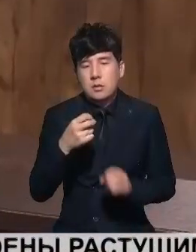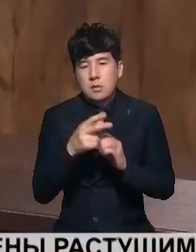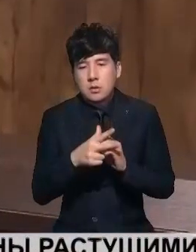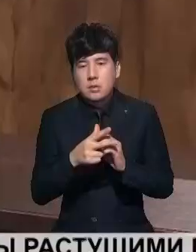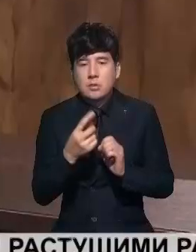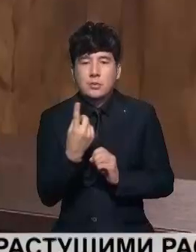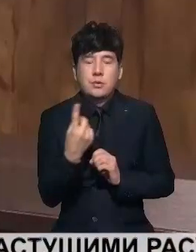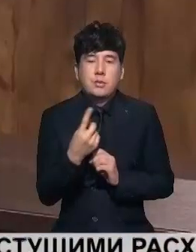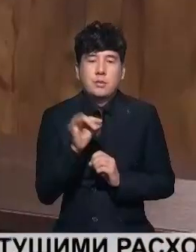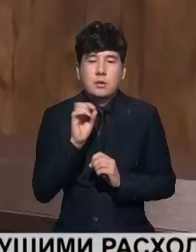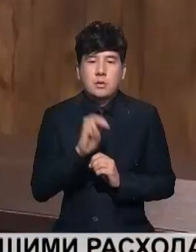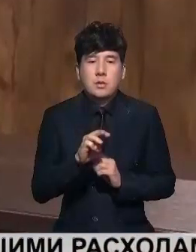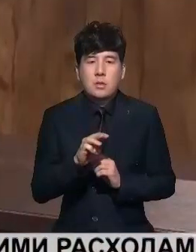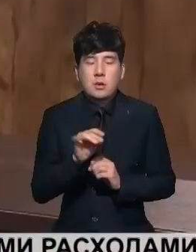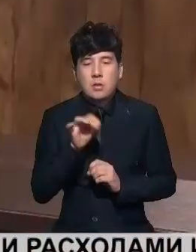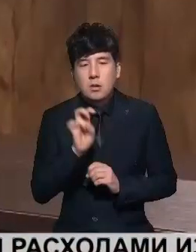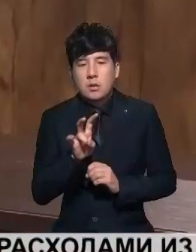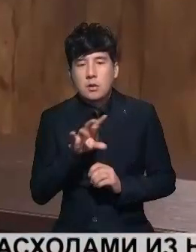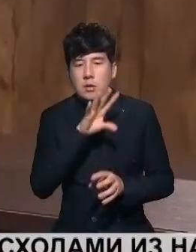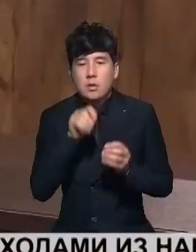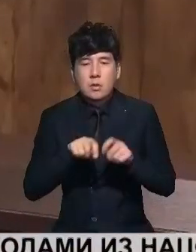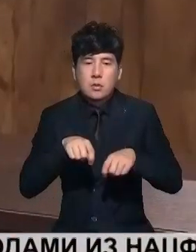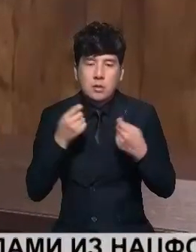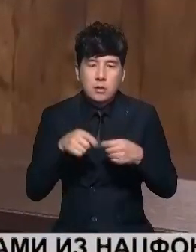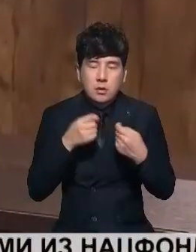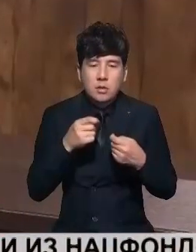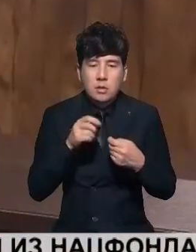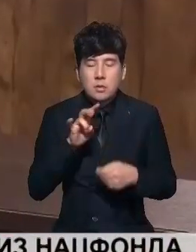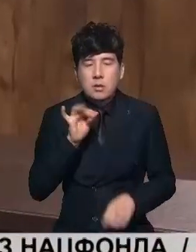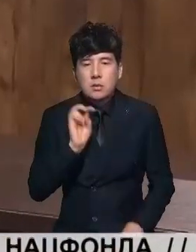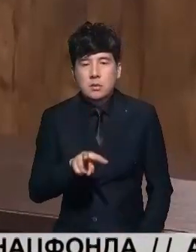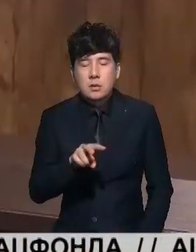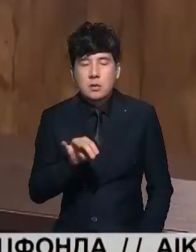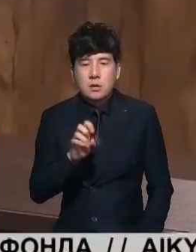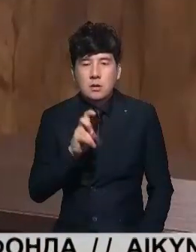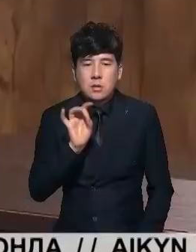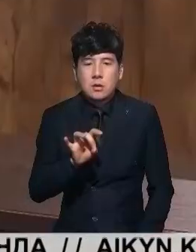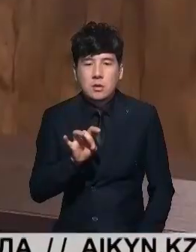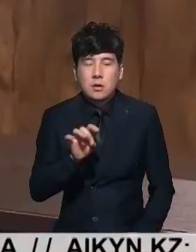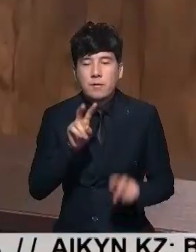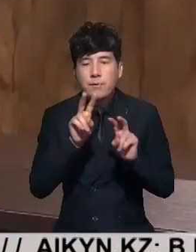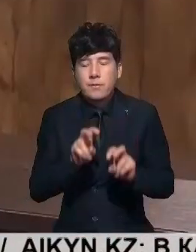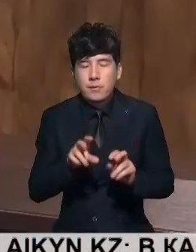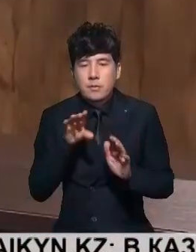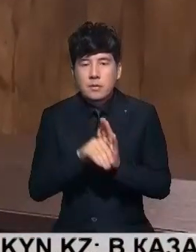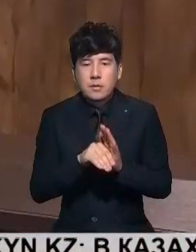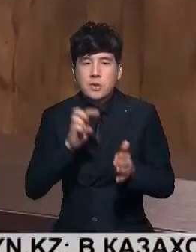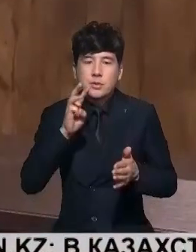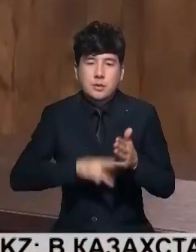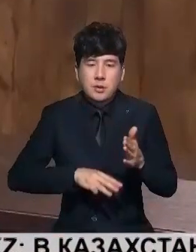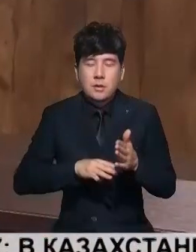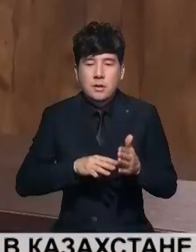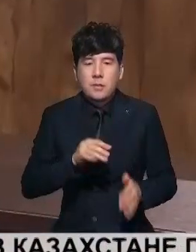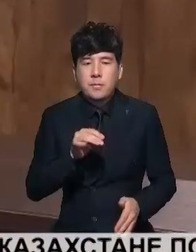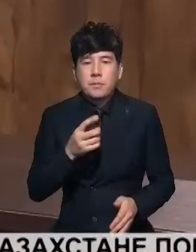1 Кодекса об административном правонарушении с наложением административного взыскания в виде штрафа в